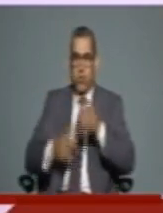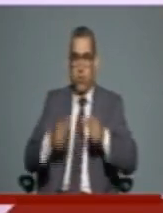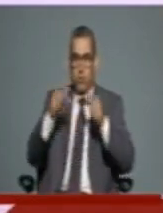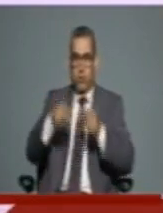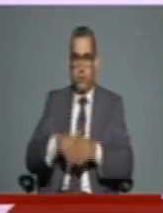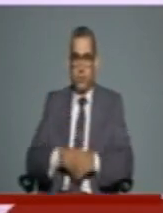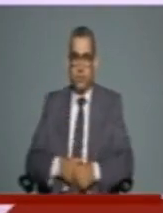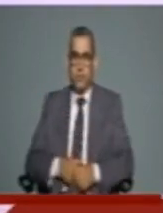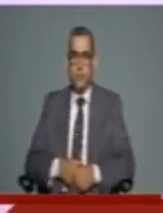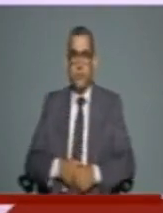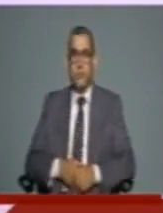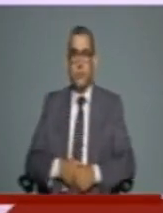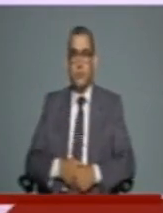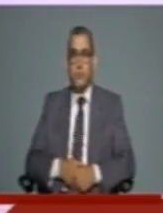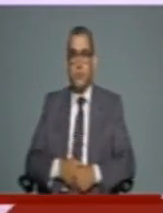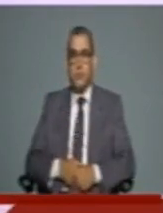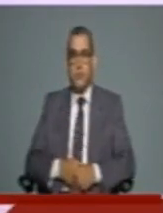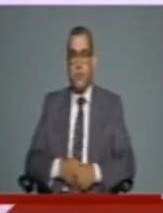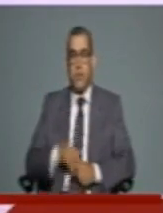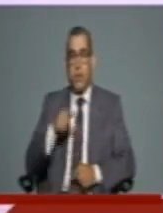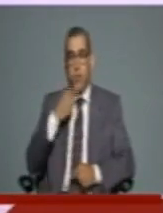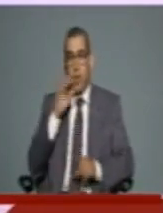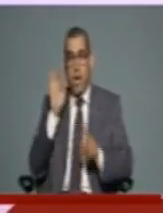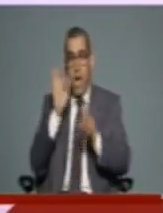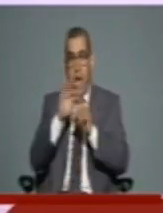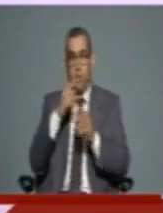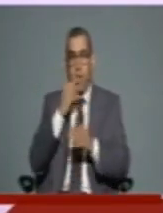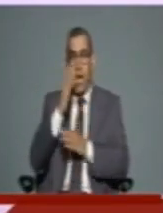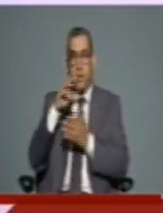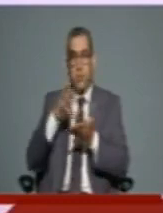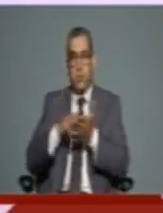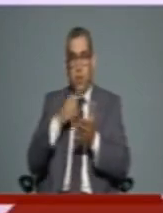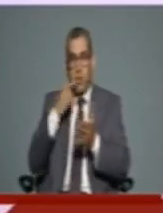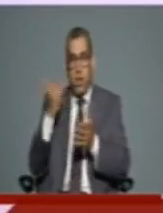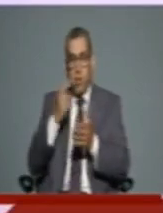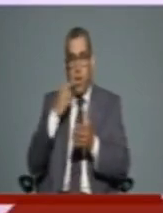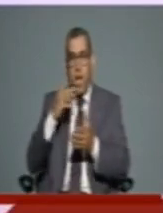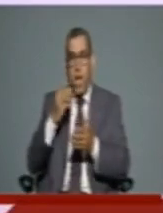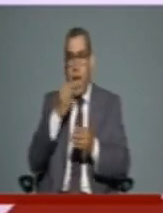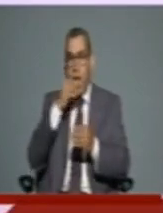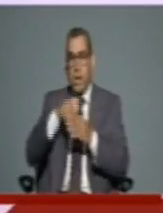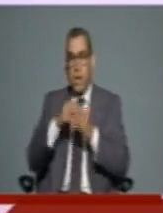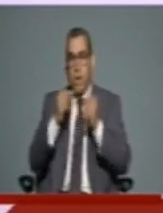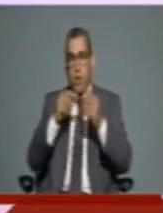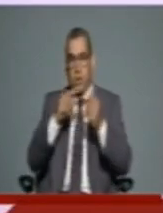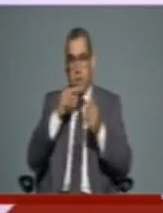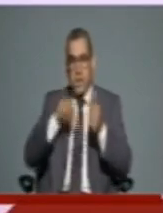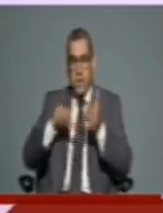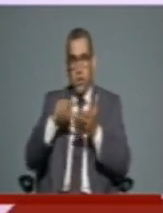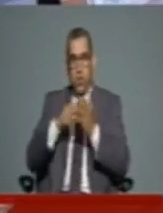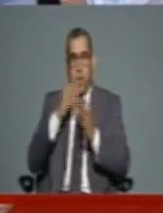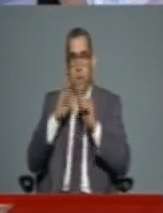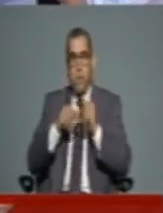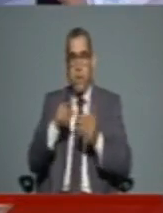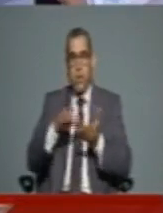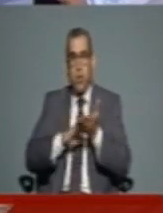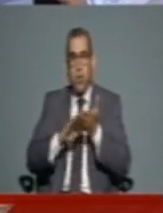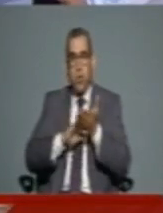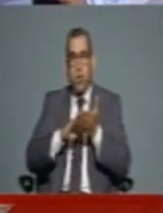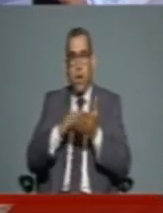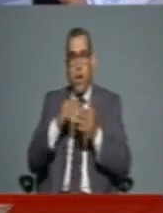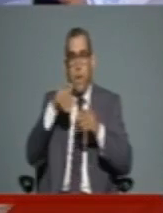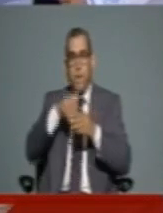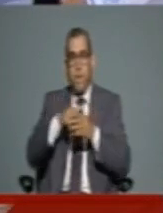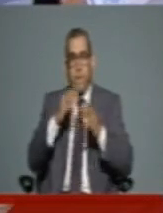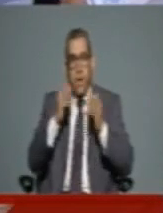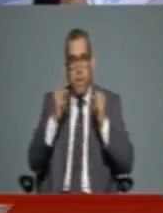بالنسبة لنفس الموضوع، بالنسبة للسلع التموينية، مصر لا توجد فيها مستودعات